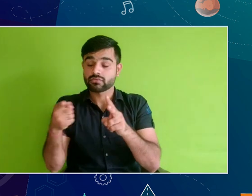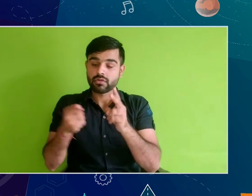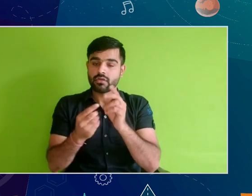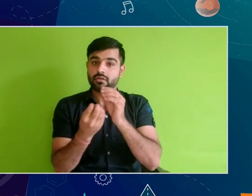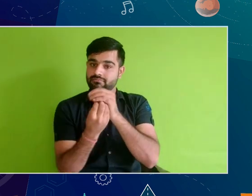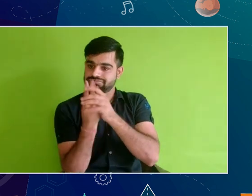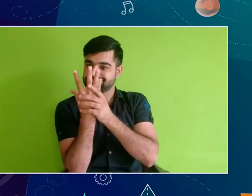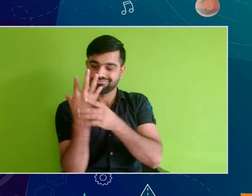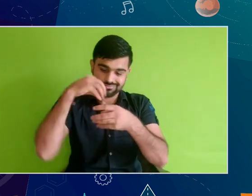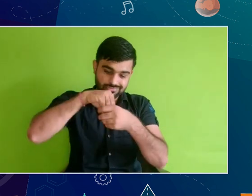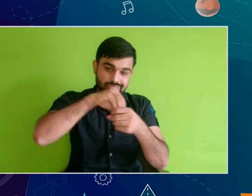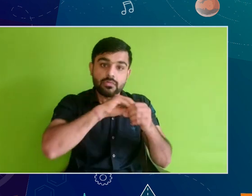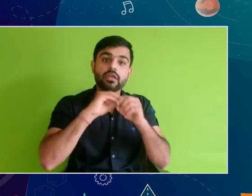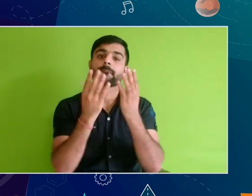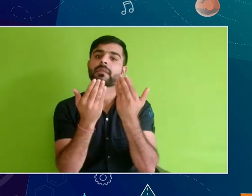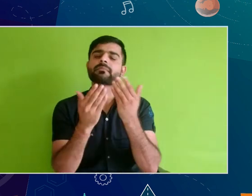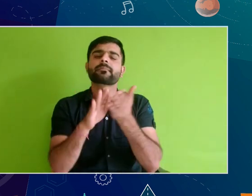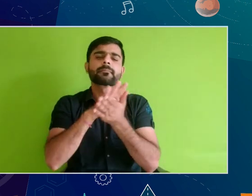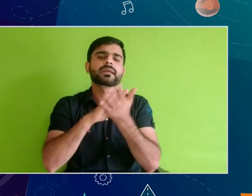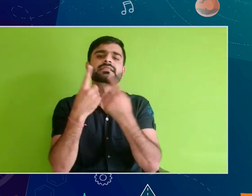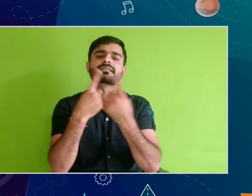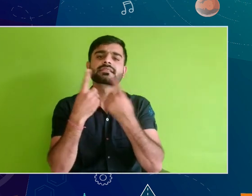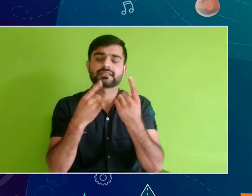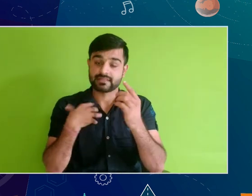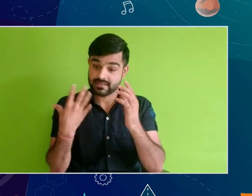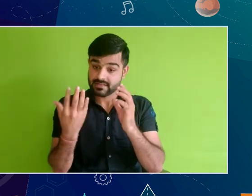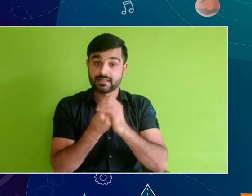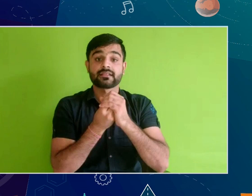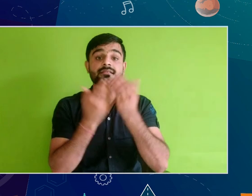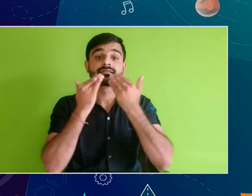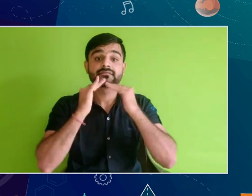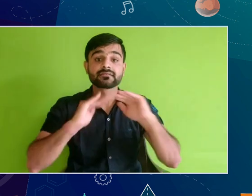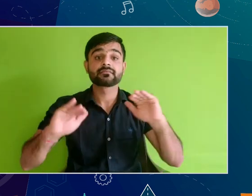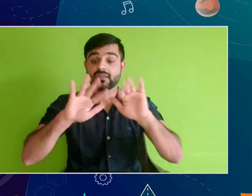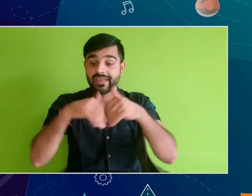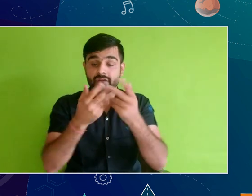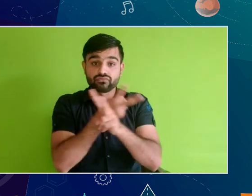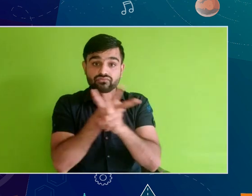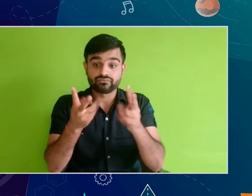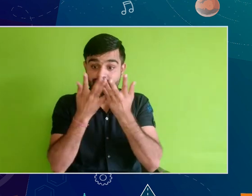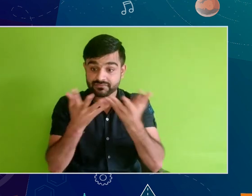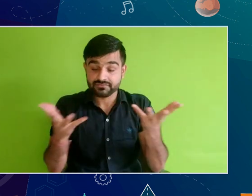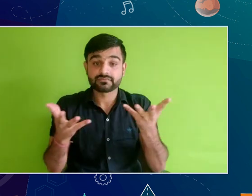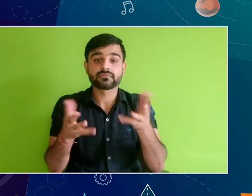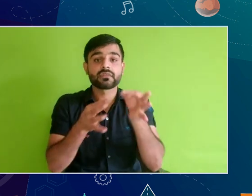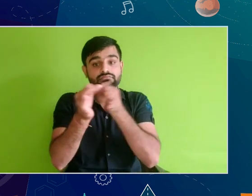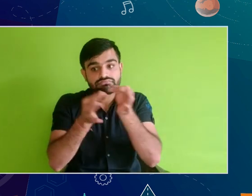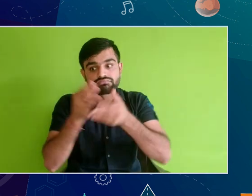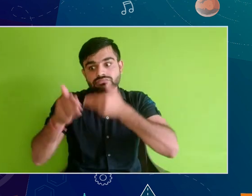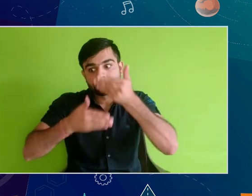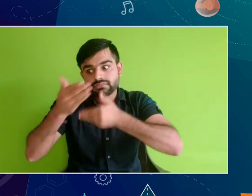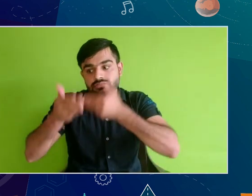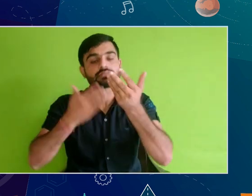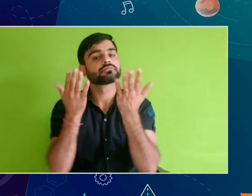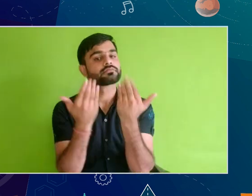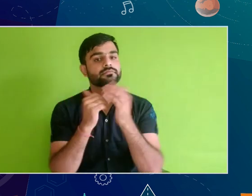हैं। तो बेसिकली हमारी बात आती है कि हम अपने बच्चों को किस तरीके से चीजों को जनरलाइज करना सिखाते हैं,